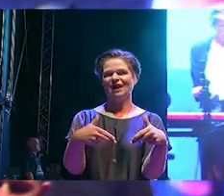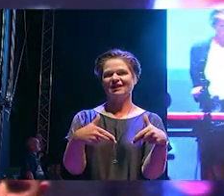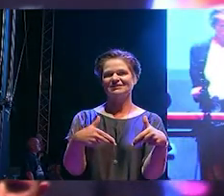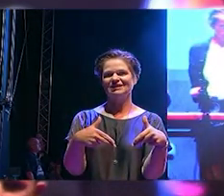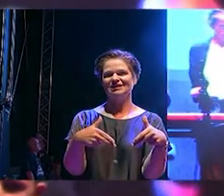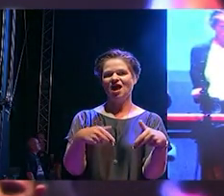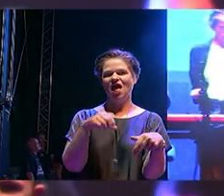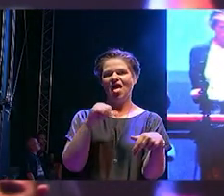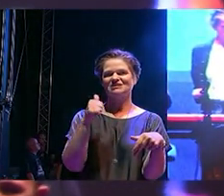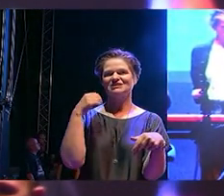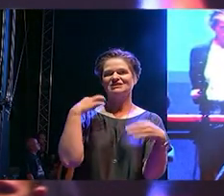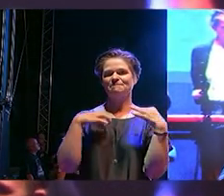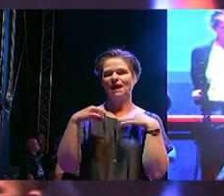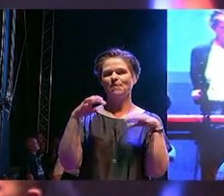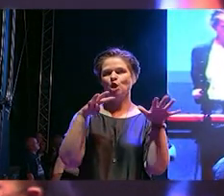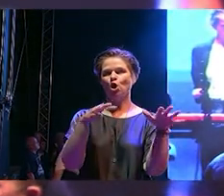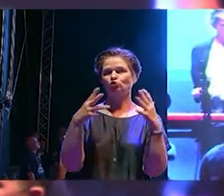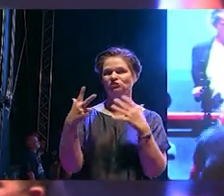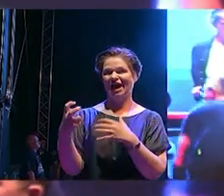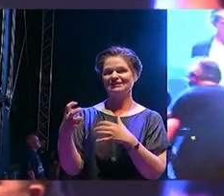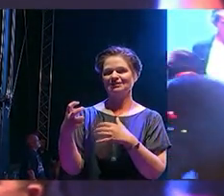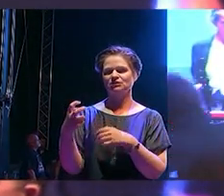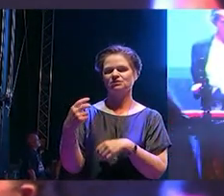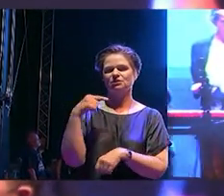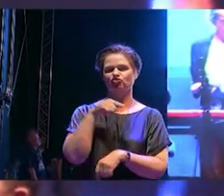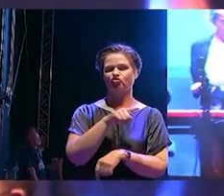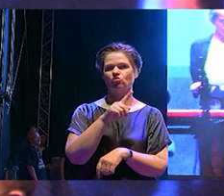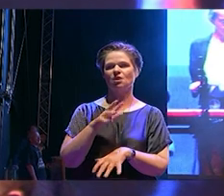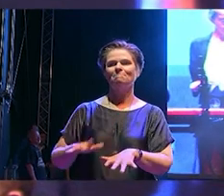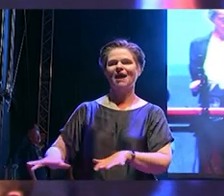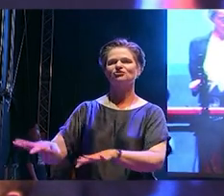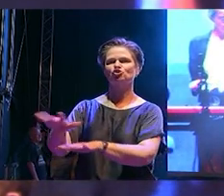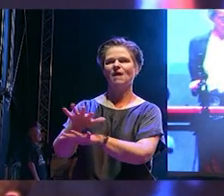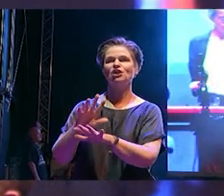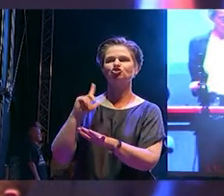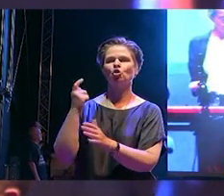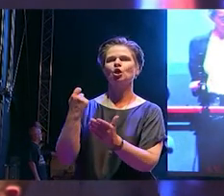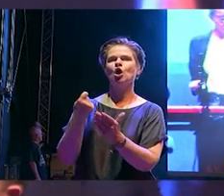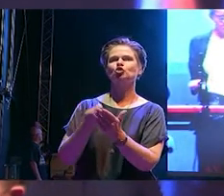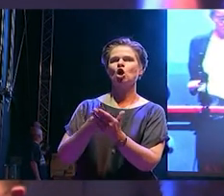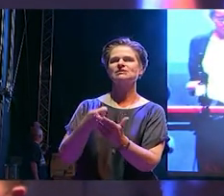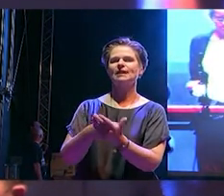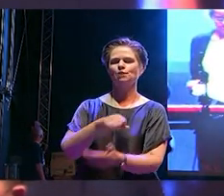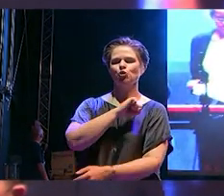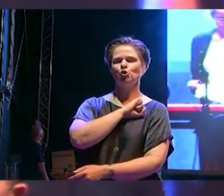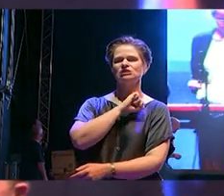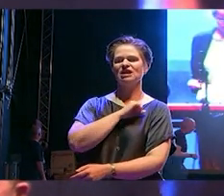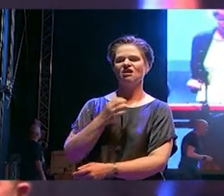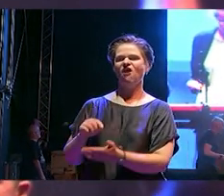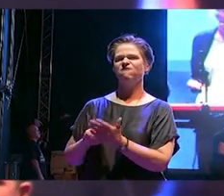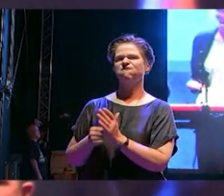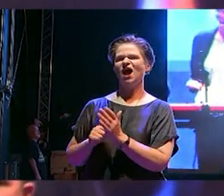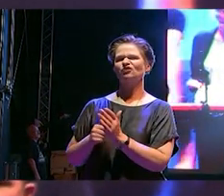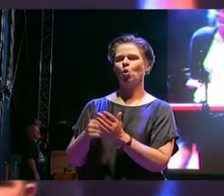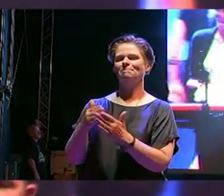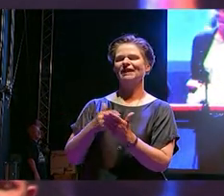1.9.39. In manchen Kreisen wird schon wieder über den Kosten-Nutzen-Faktor und den Lebenswert von